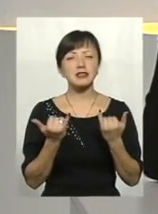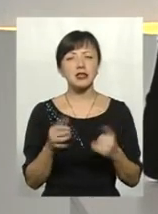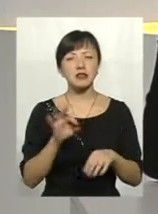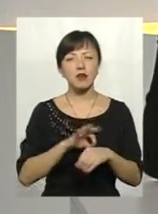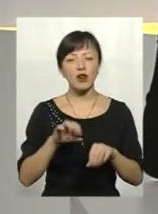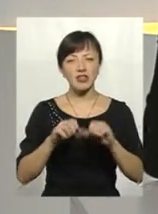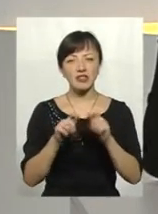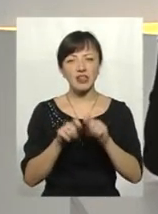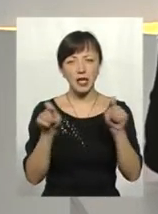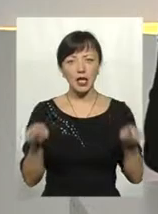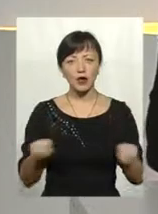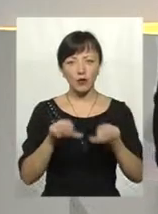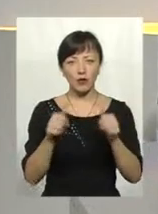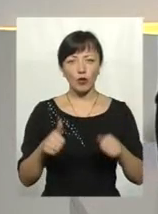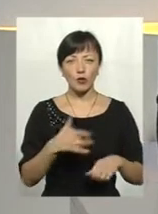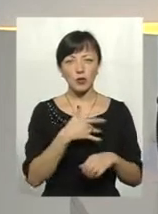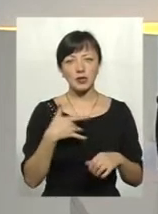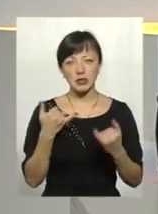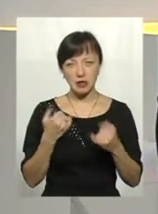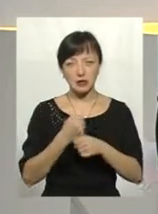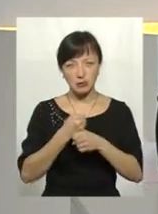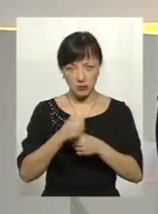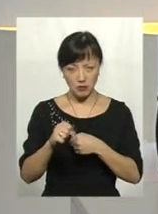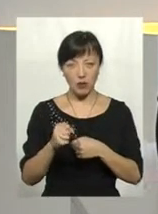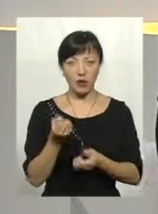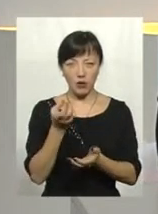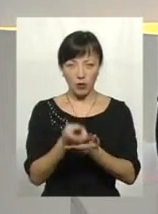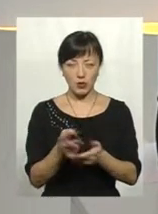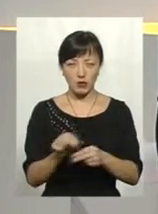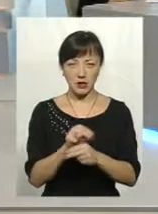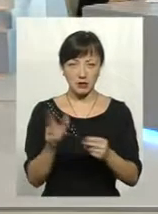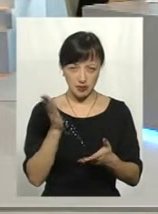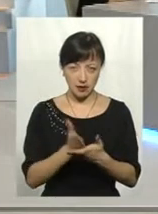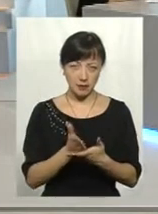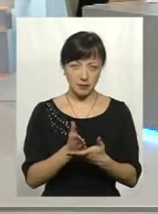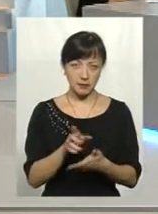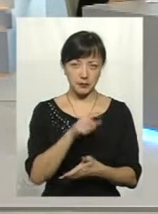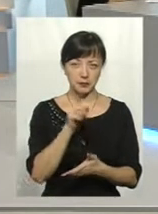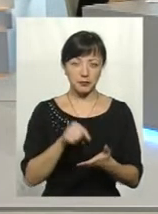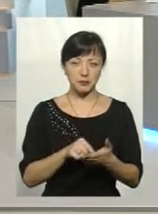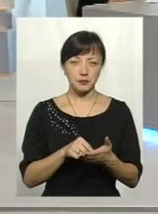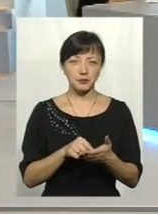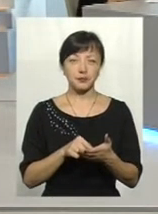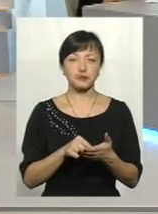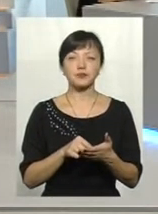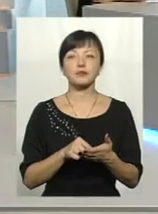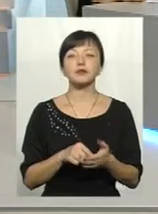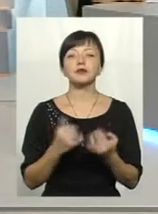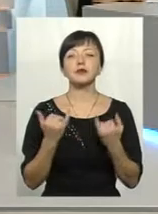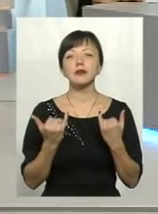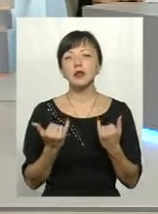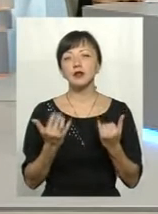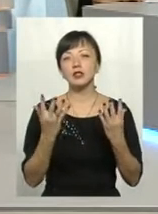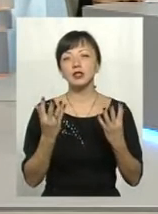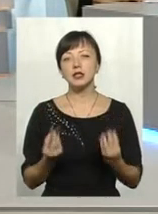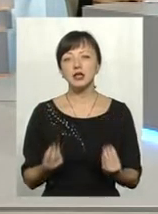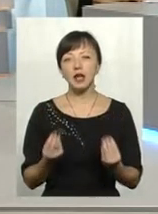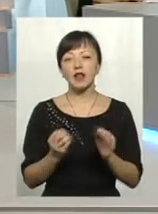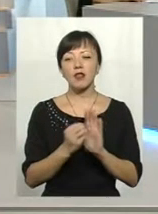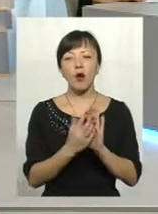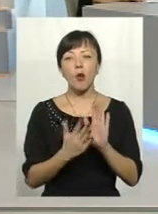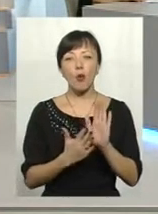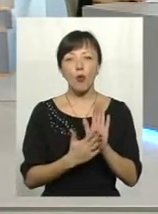туберкульозу і чи зараз застосовується примусова госпіталізація таких хворих? Ну, на сьогоднішній день на диспансерному обліку